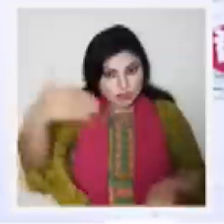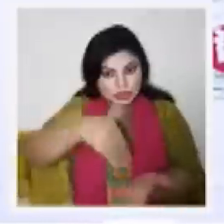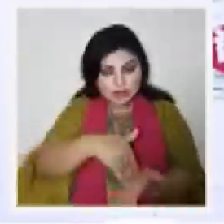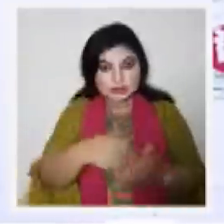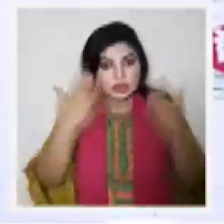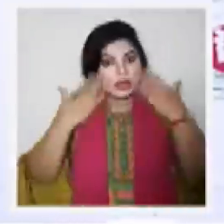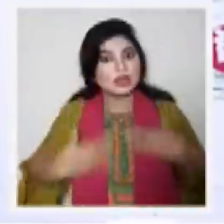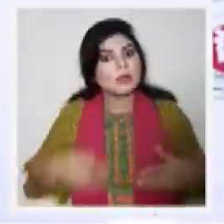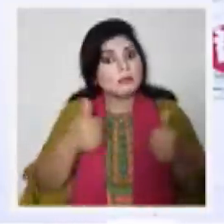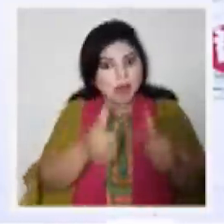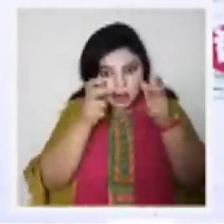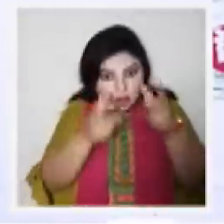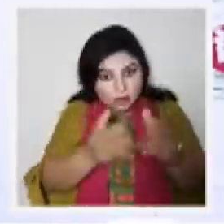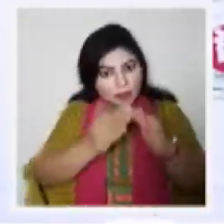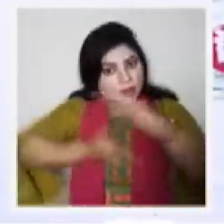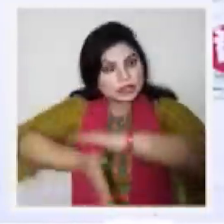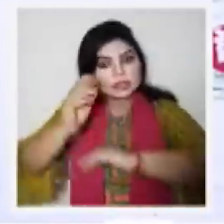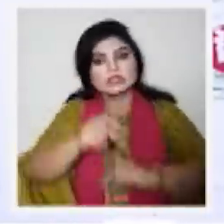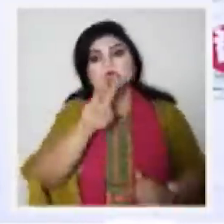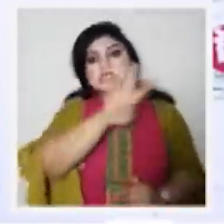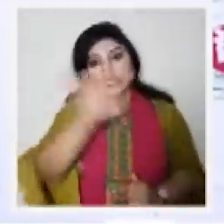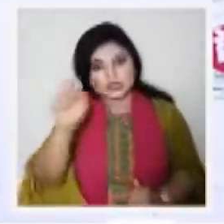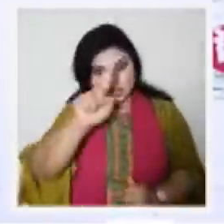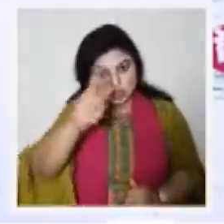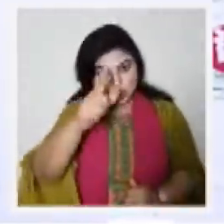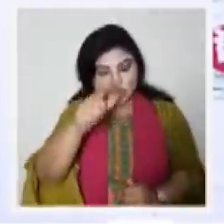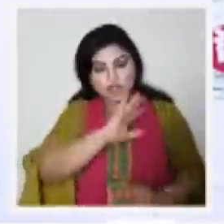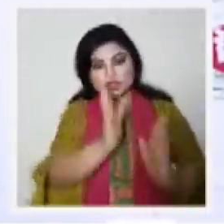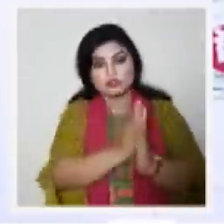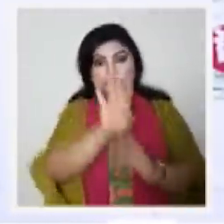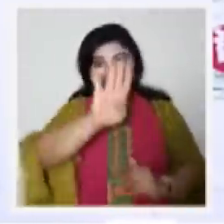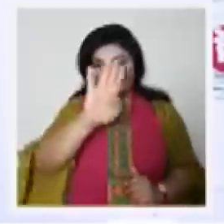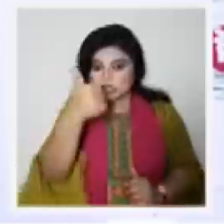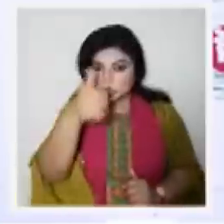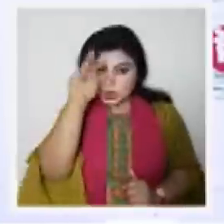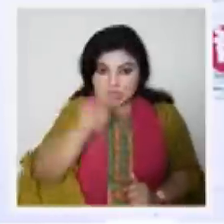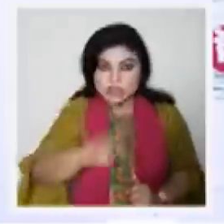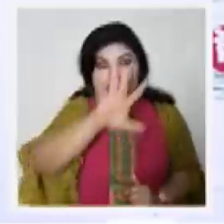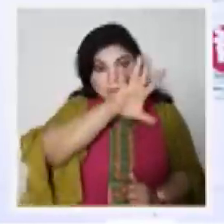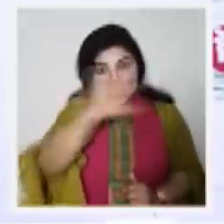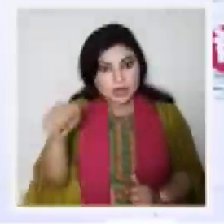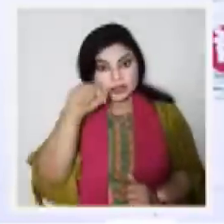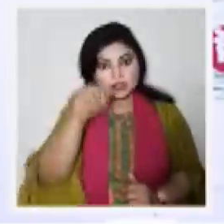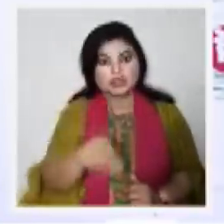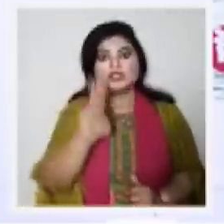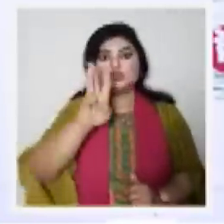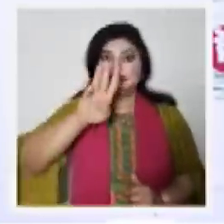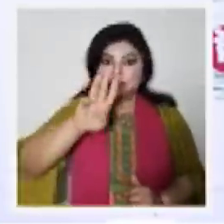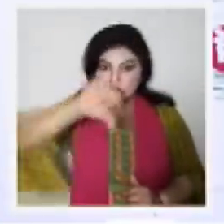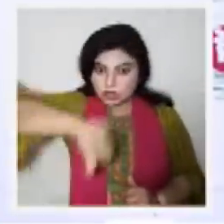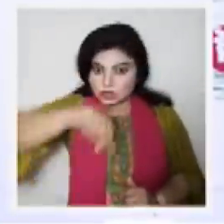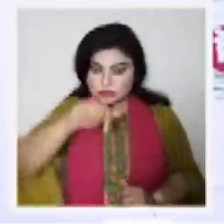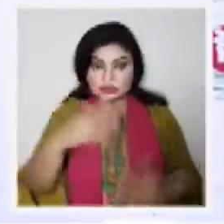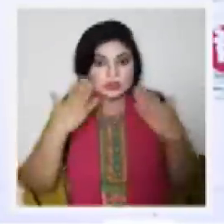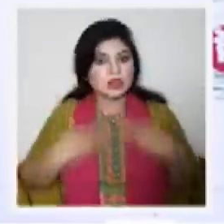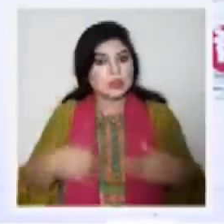24 ঘন্টা আইসোলেশনে যুক্ত হয়েছেন 649 জন, 24 ঘন্টা আইসোলেশন থেকে মুক্ত হয়েছেন 417 জন। এ পর্যন্ত সর্বমোট